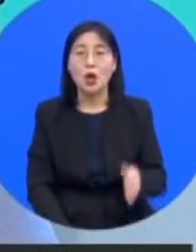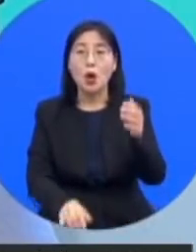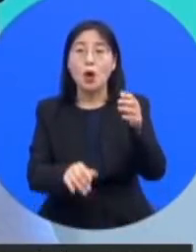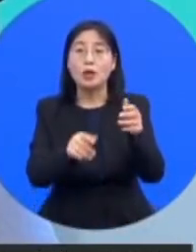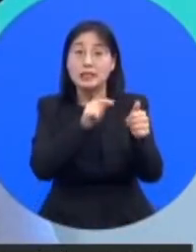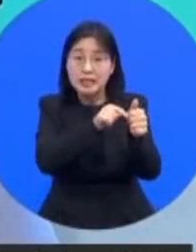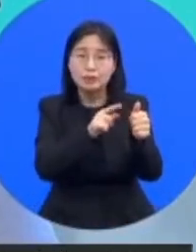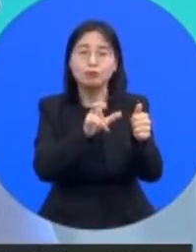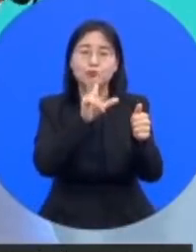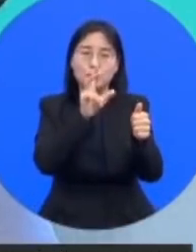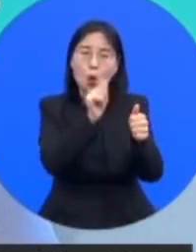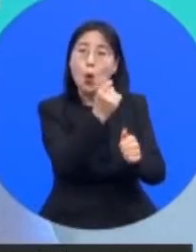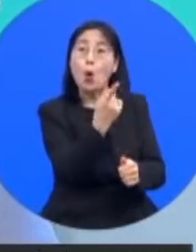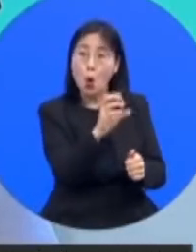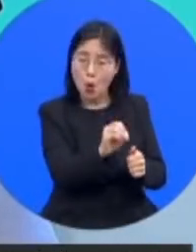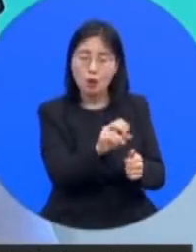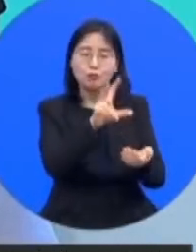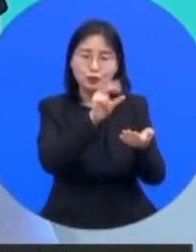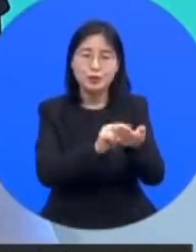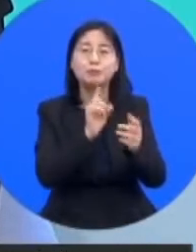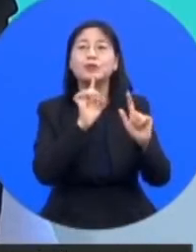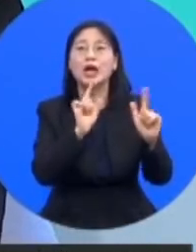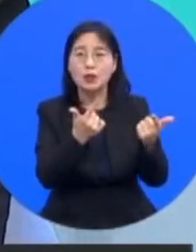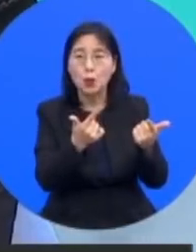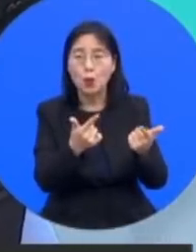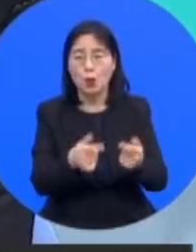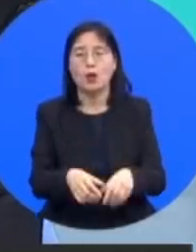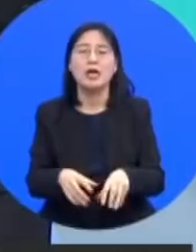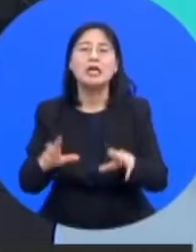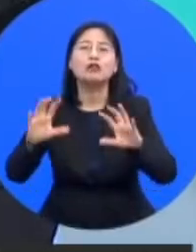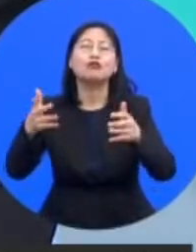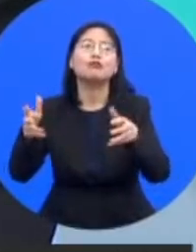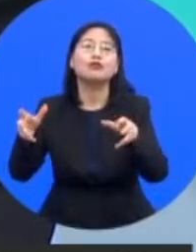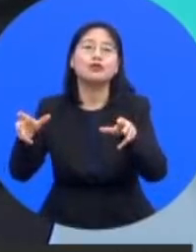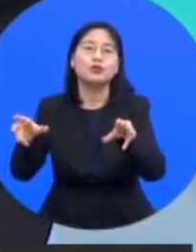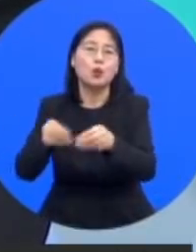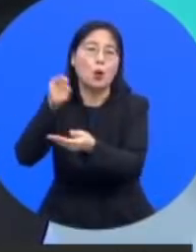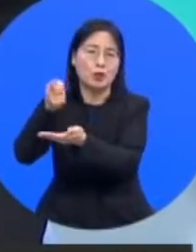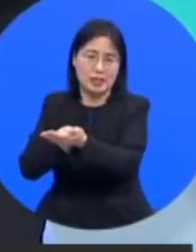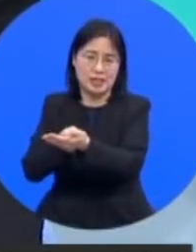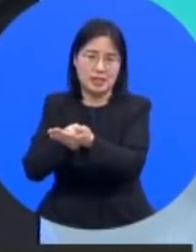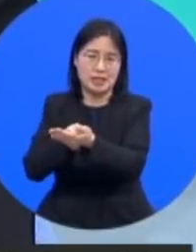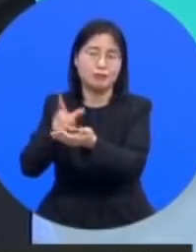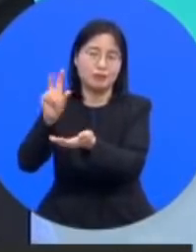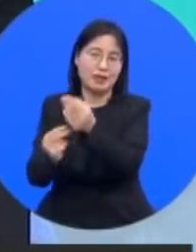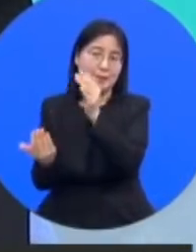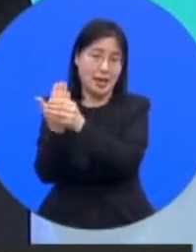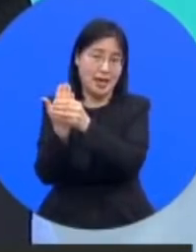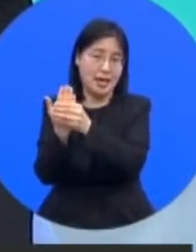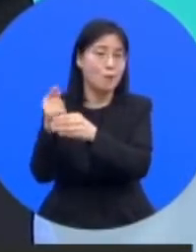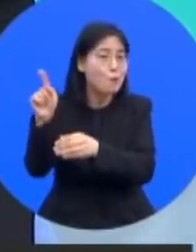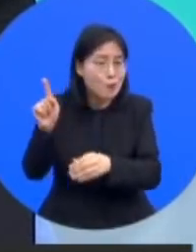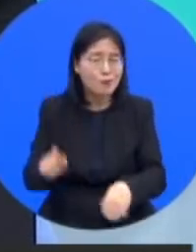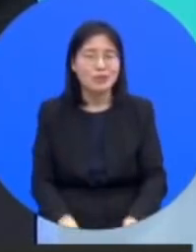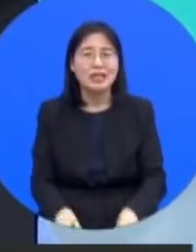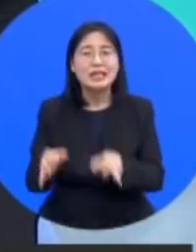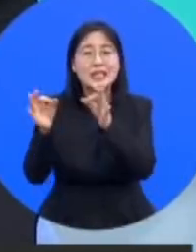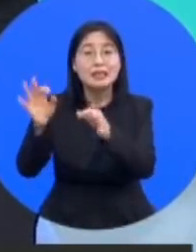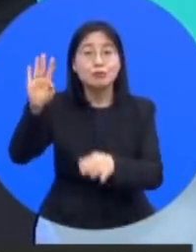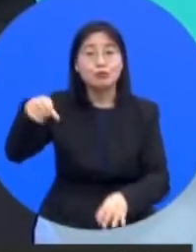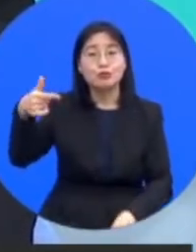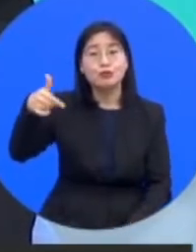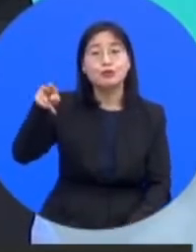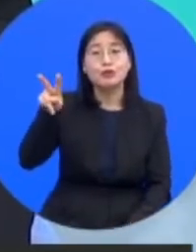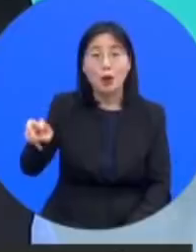논란의 불씨가 불똥이 김부경 국무총리 에게까지 튀었습니다 김부경 국무총리가 해당 의혹과